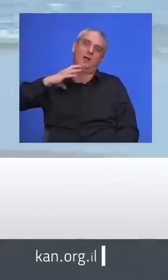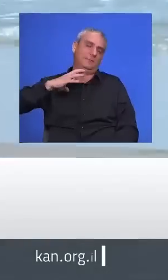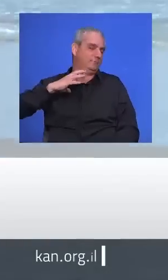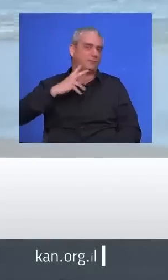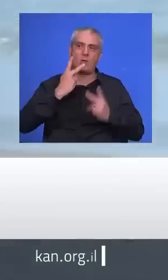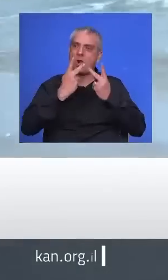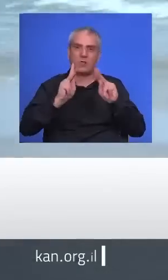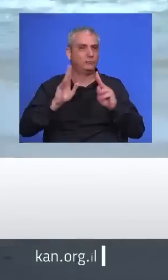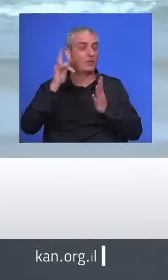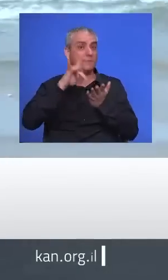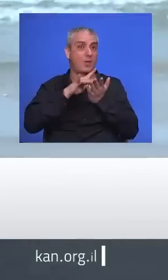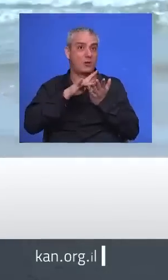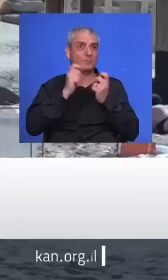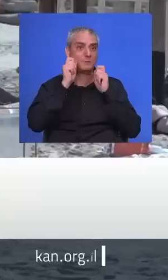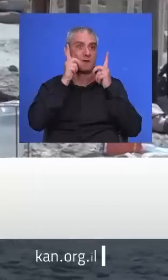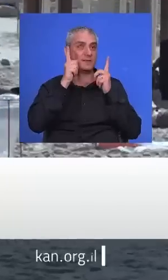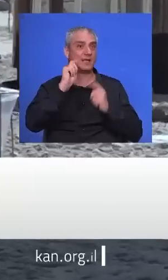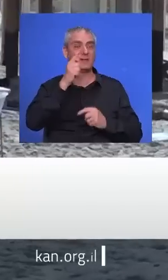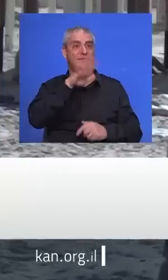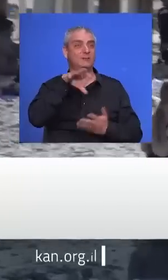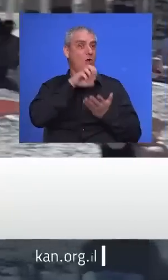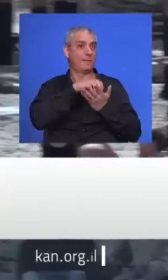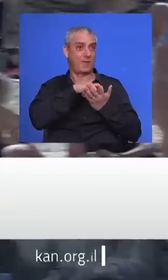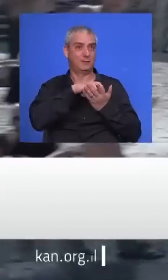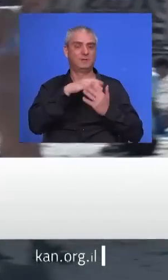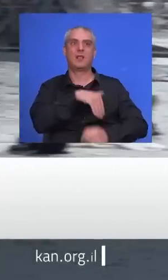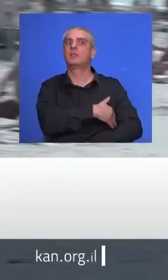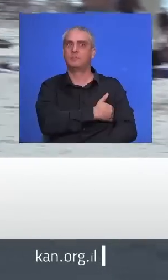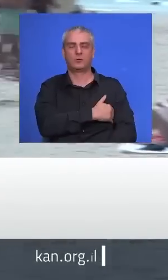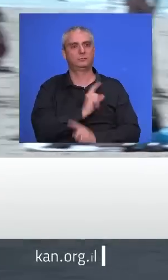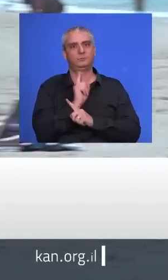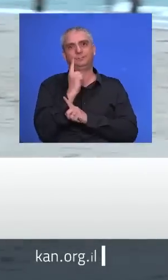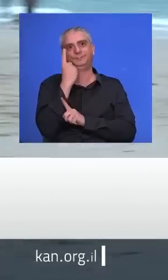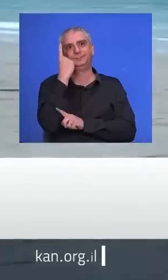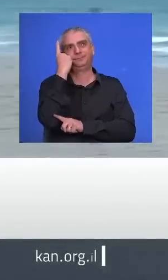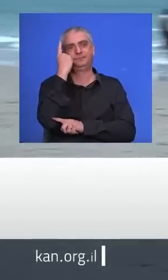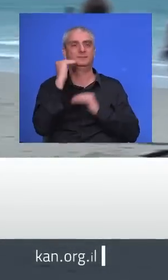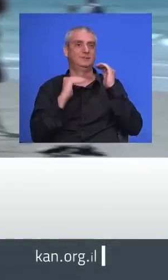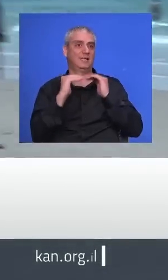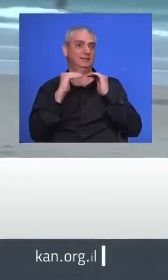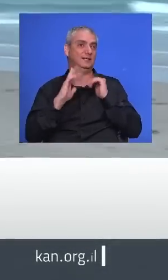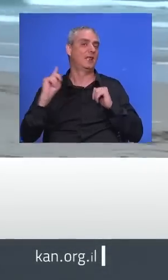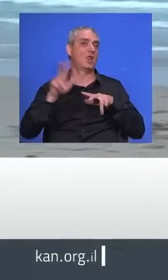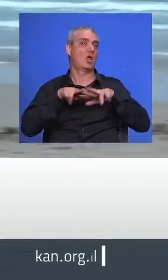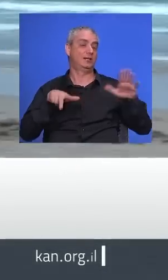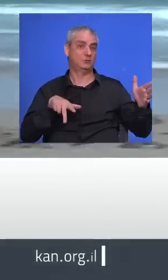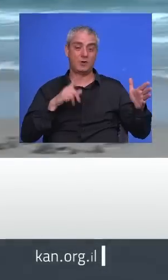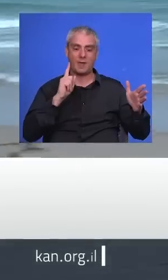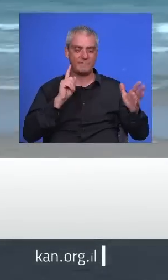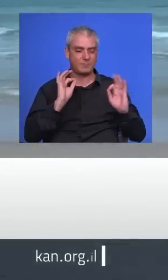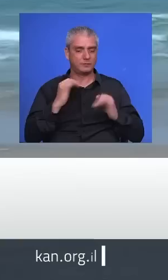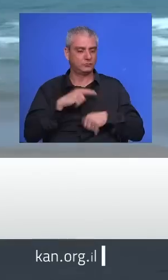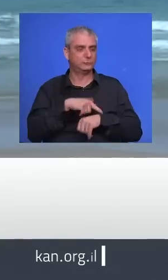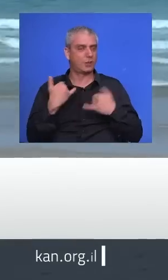משנה איפה שהוא היה. באופן המפתיע, דווקא אזורי המרכז, הטמפרטורות שם היו הכי גבוהות באופן יחסי לשאר האזורים. אבל ממש בשעה